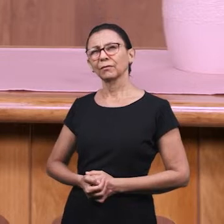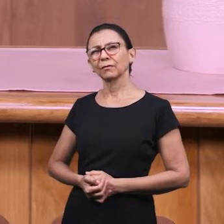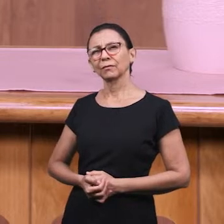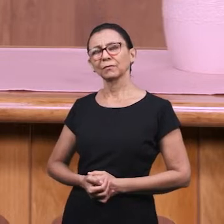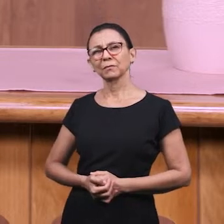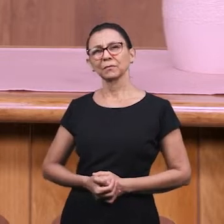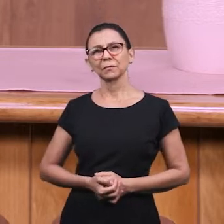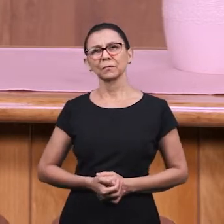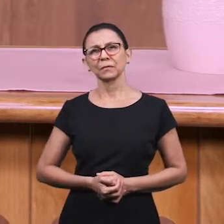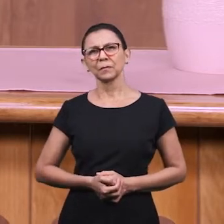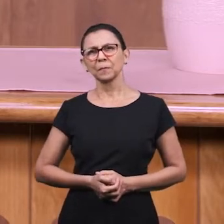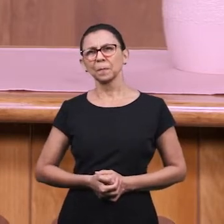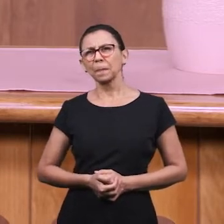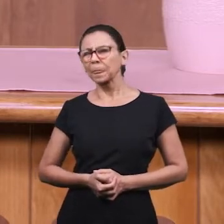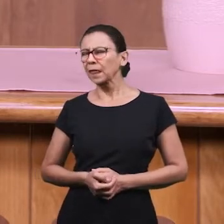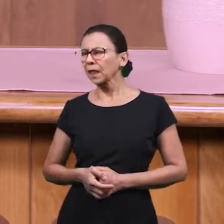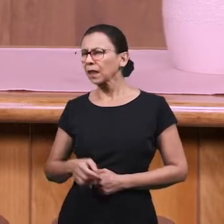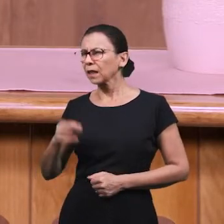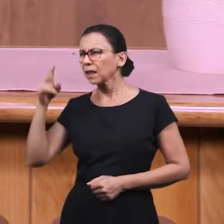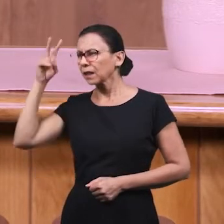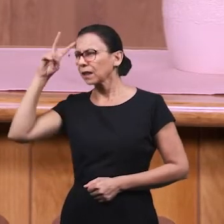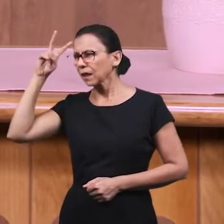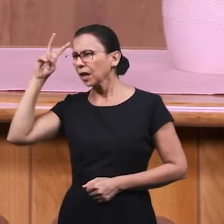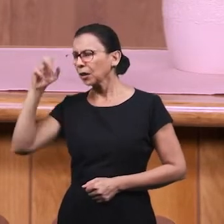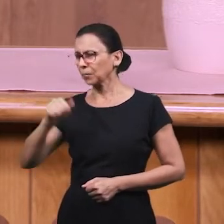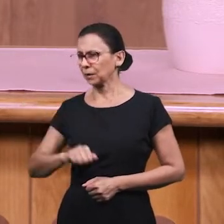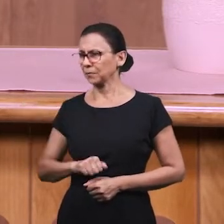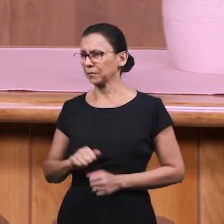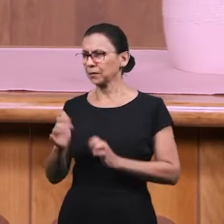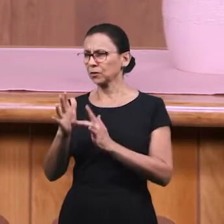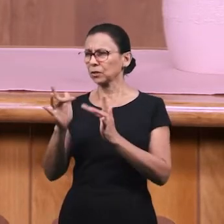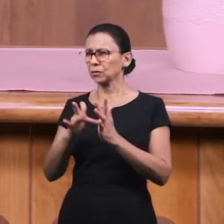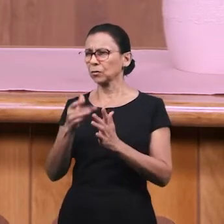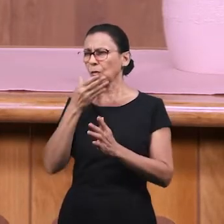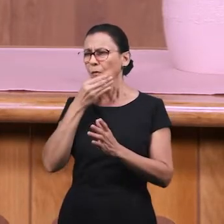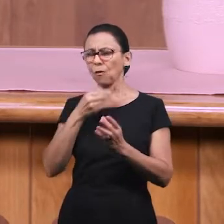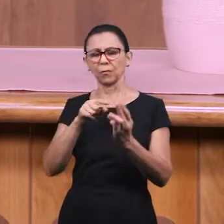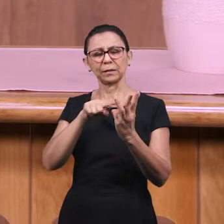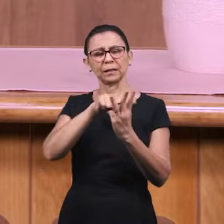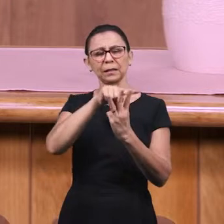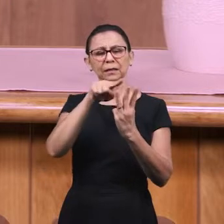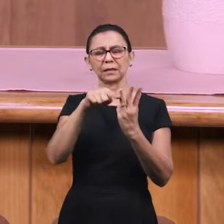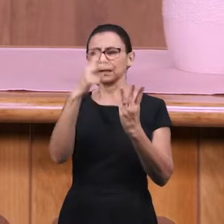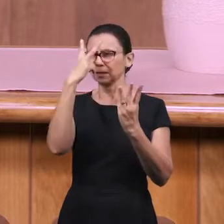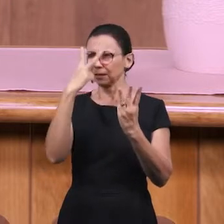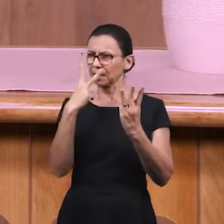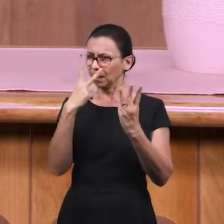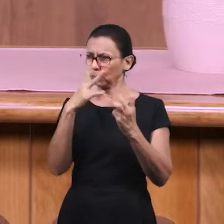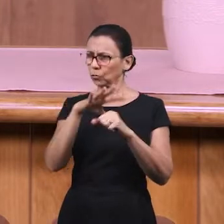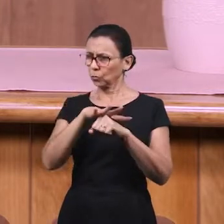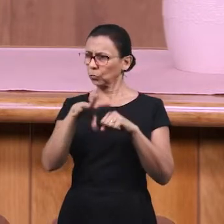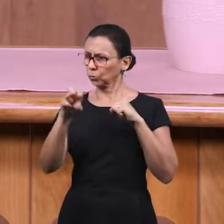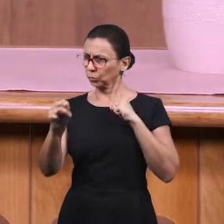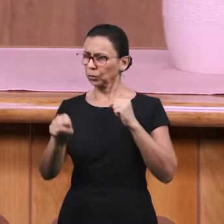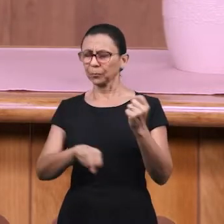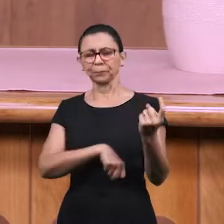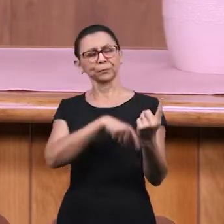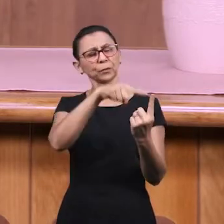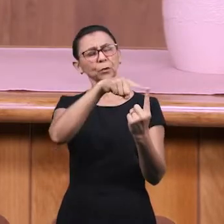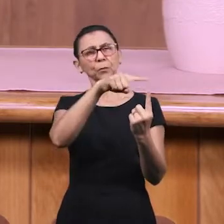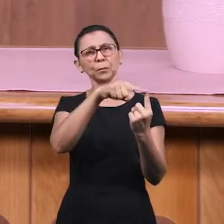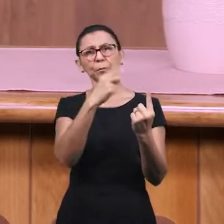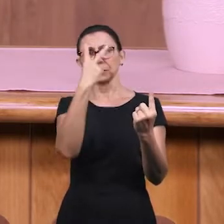задать. Ты помнишь, как Иисус исцелял слепых? Там, по крайней мере, три упомянуто в библейском